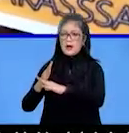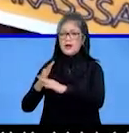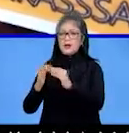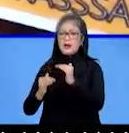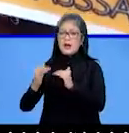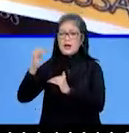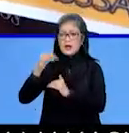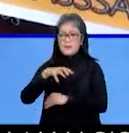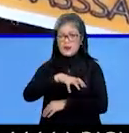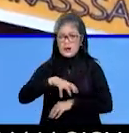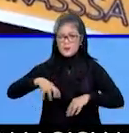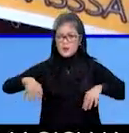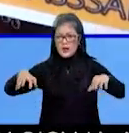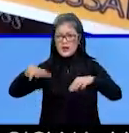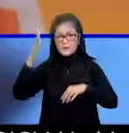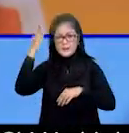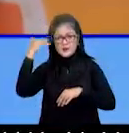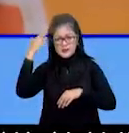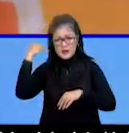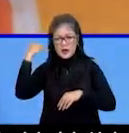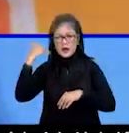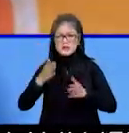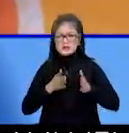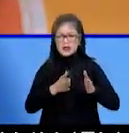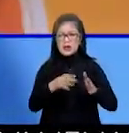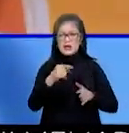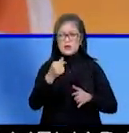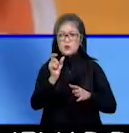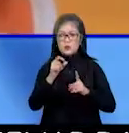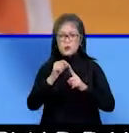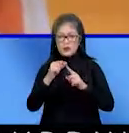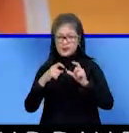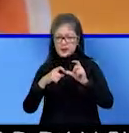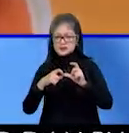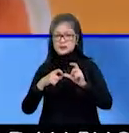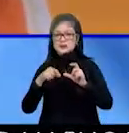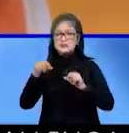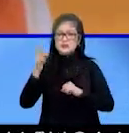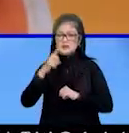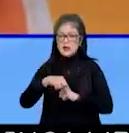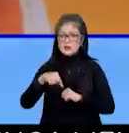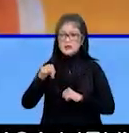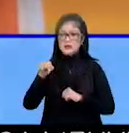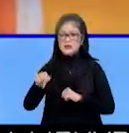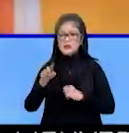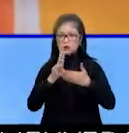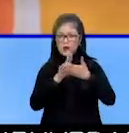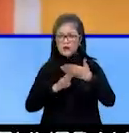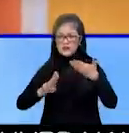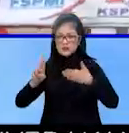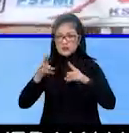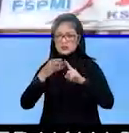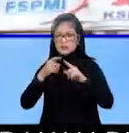bakar minyak ini, diantaranya di Jalan Urip Sumoharjo di kampus Universitas Bosowa, kemudian juga di Jalan